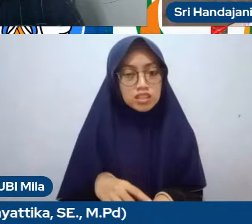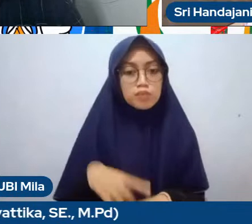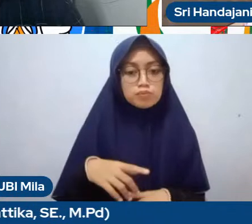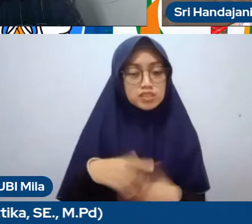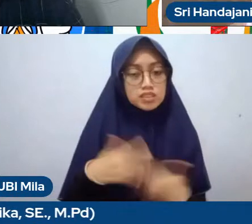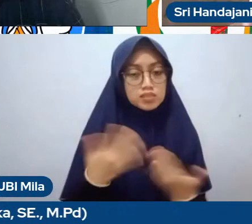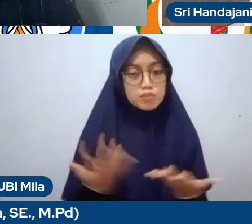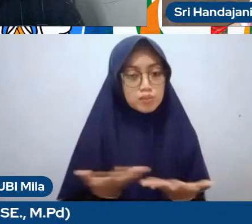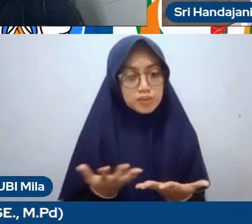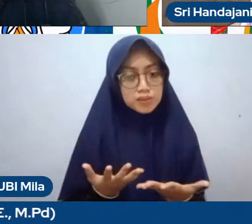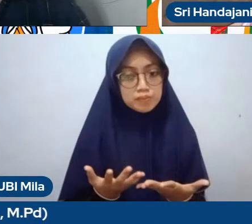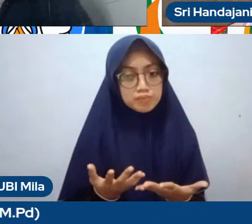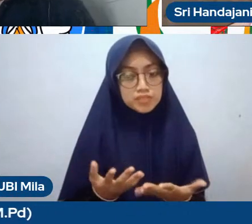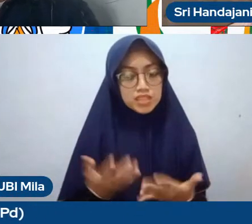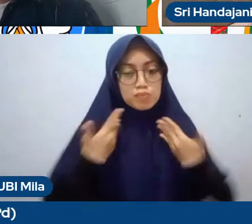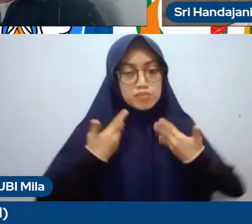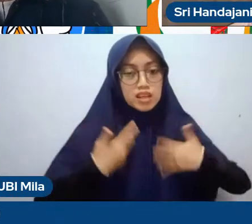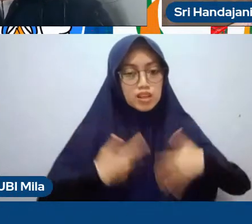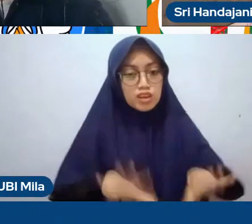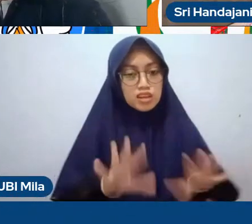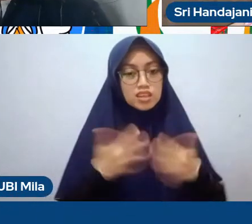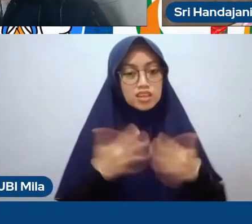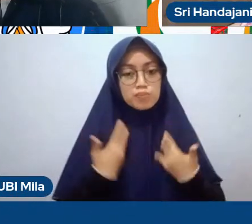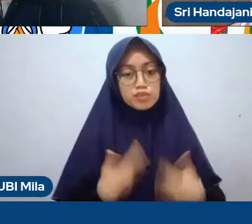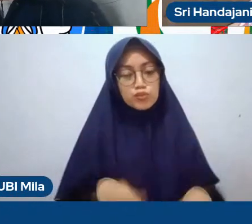tapi disalurkan gitu ya, bagaimana.